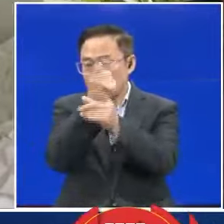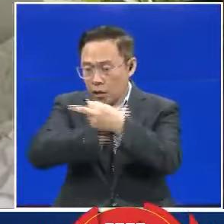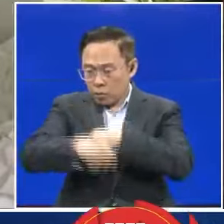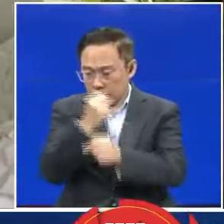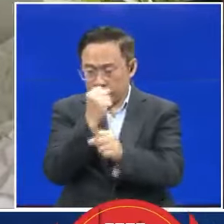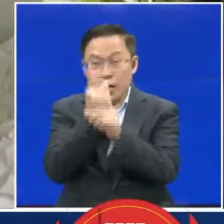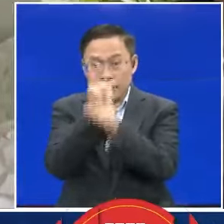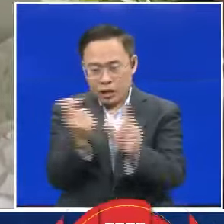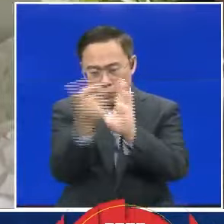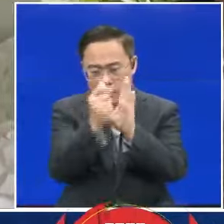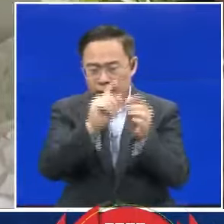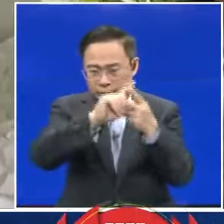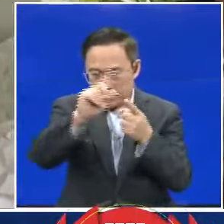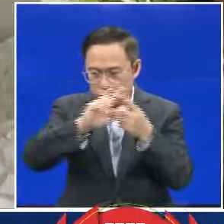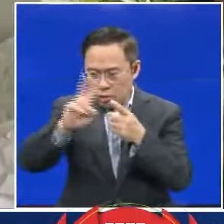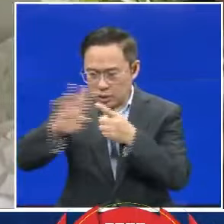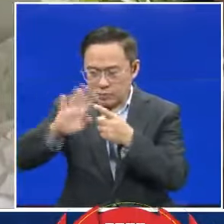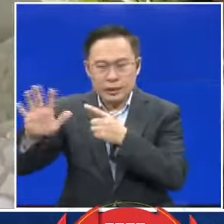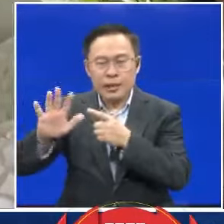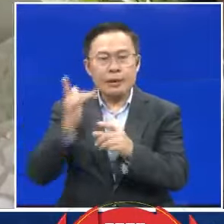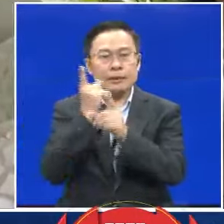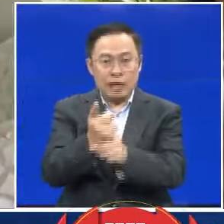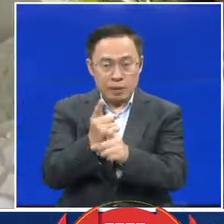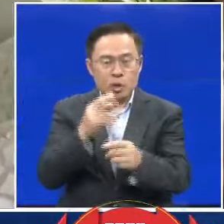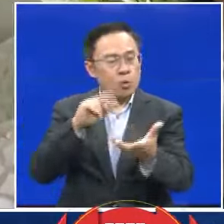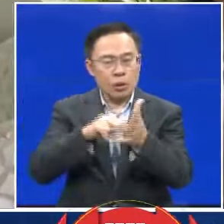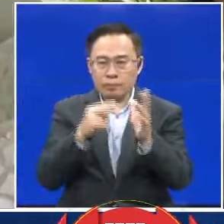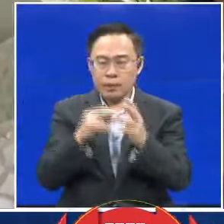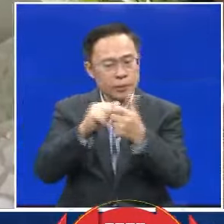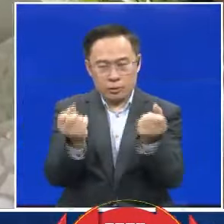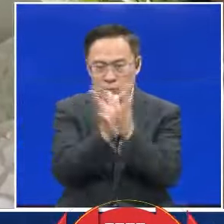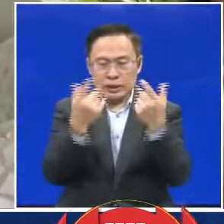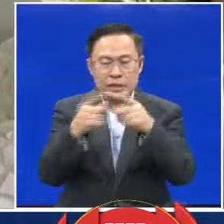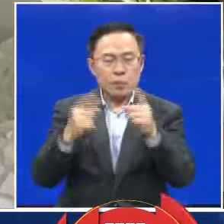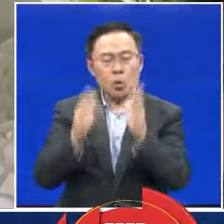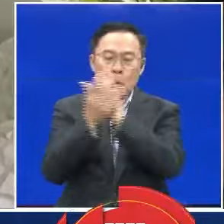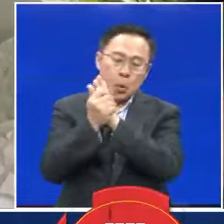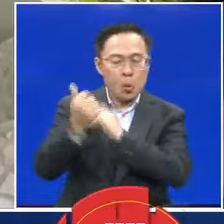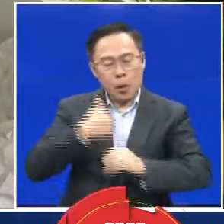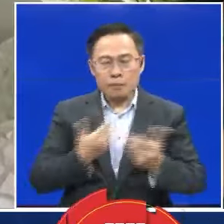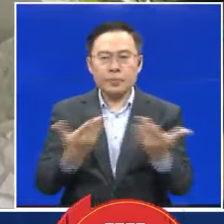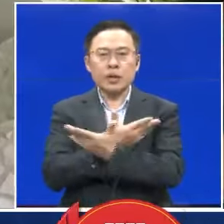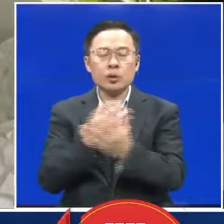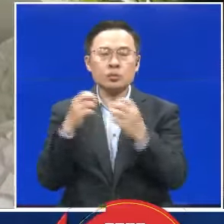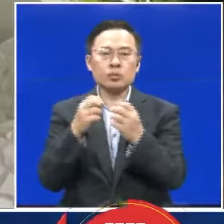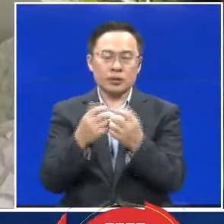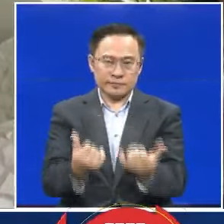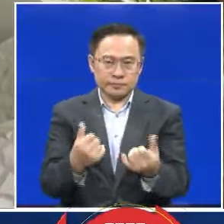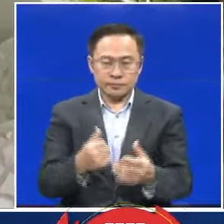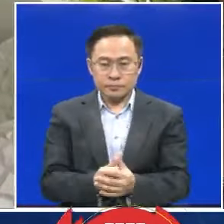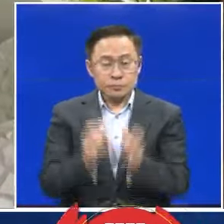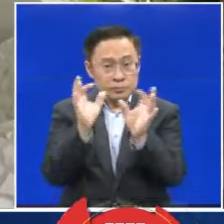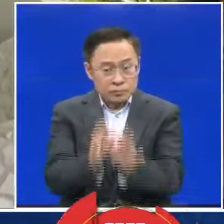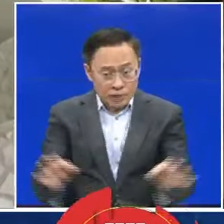รือก็คือนโยบายที่เขาบอกว่าต้องมีการโยกย้ายกำลังพลทุกๆ3ปีแล้วก็เป็นการโยกย้ายข้ามกรมด้วยมันก็เลยไม่สามารถสร้าง